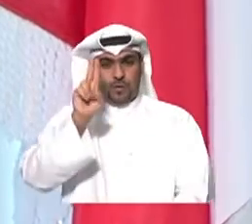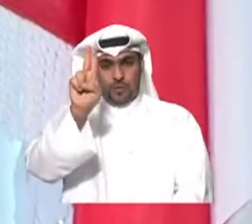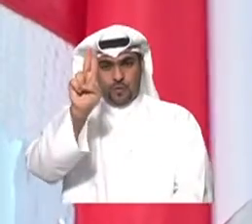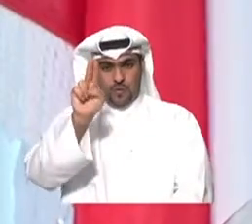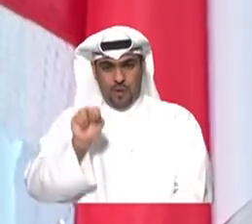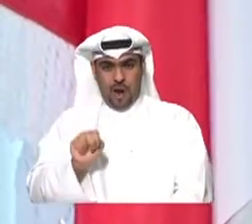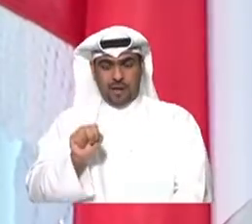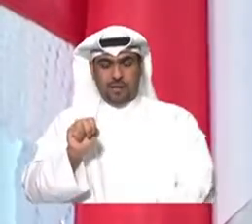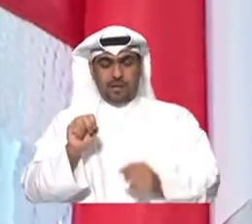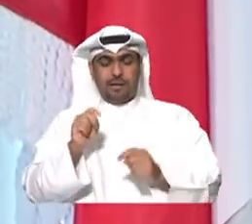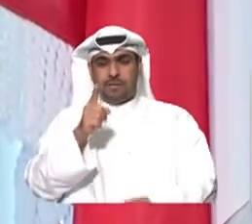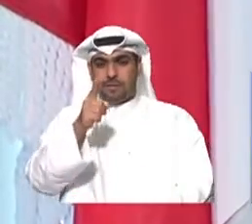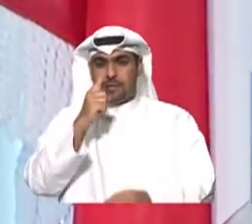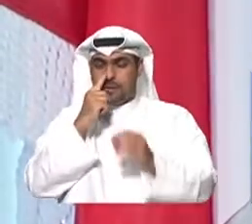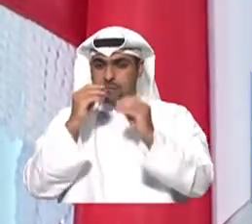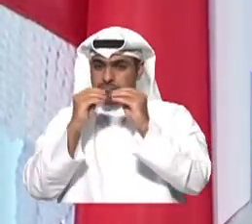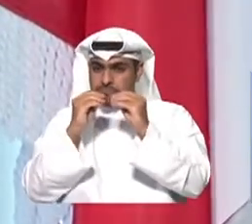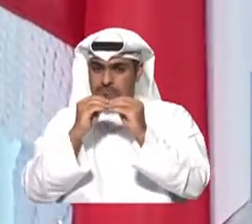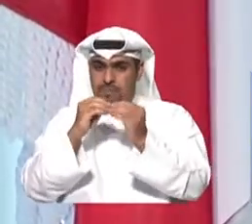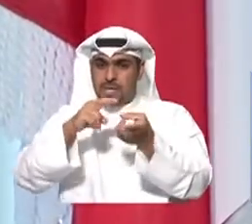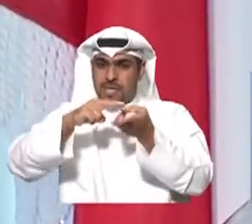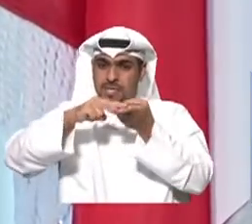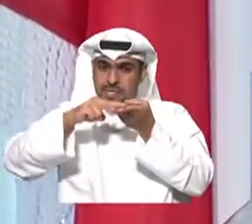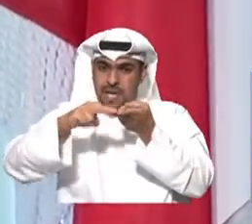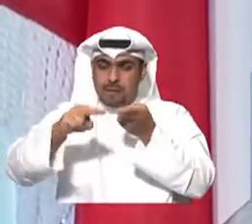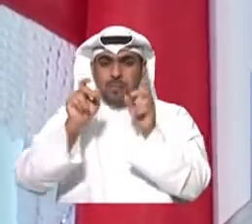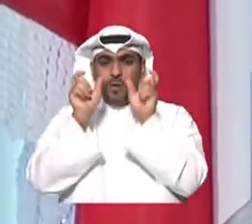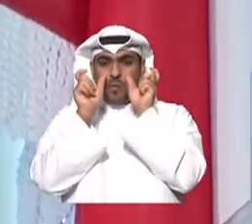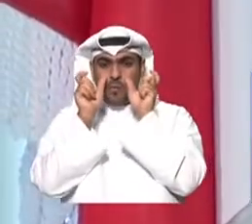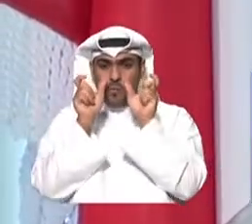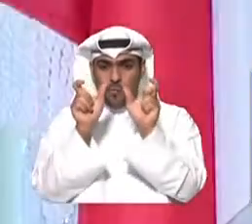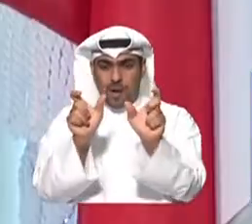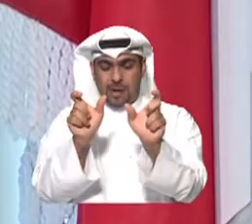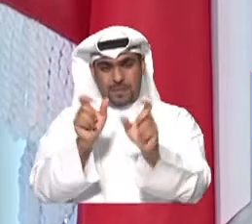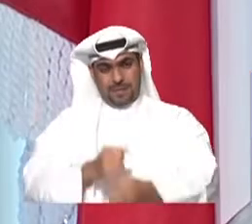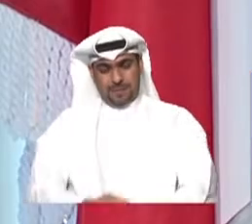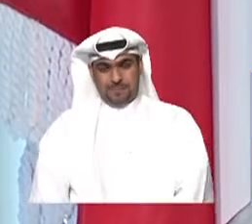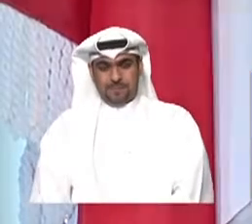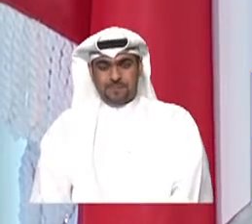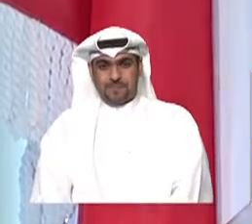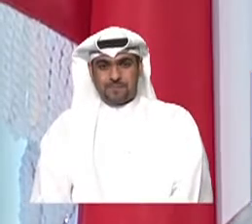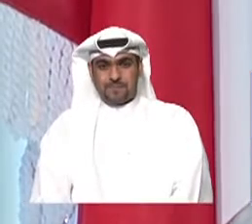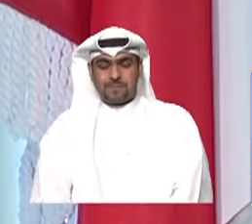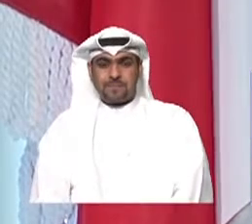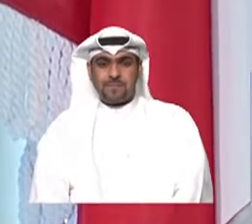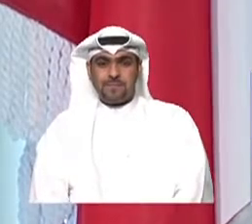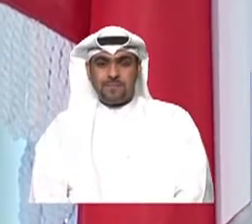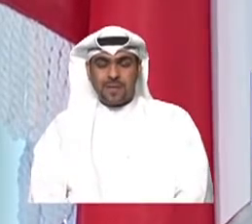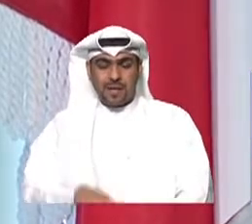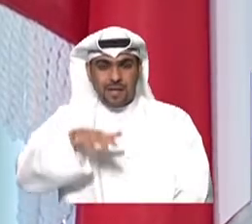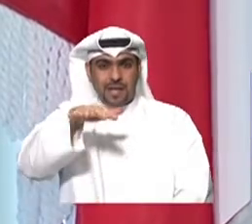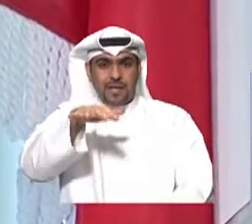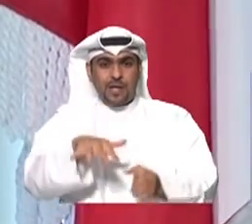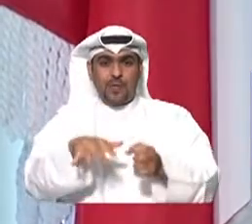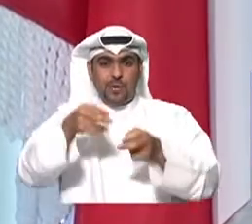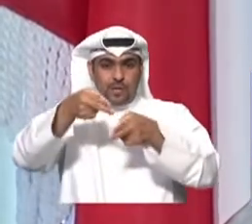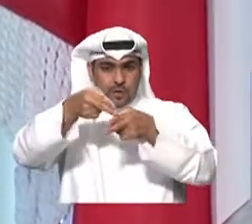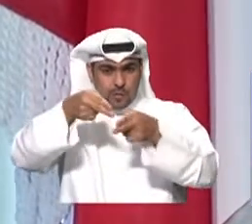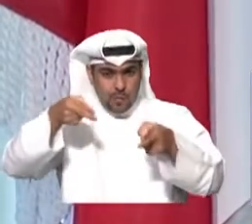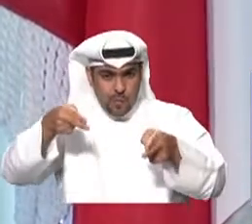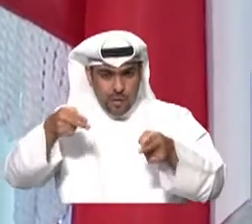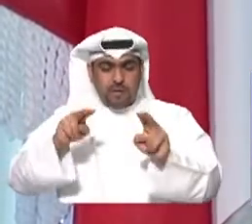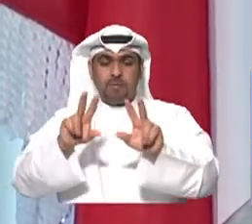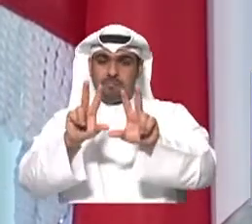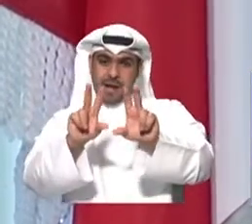السلم والأمن الدوليين وأصدق التجارب وأنجاحها. وعليه فإن دولة الكويت مستمرة